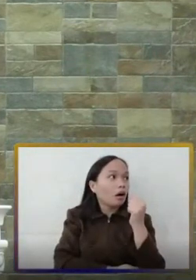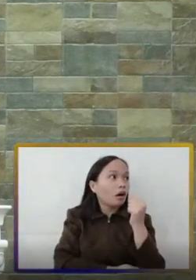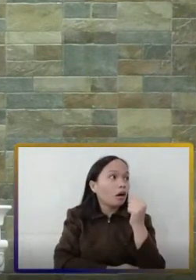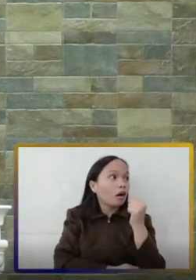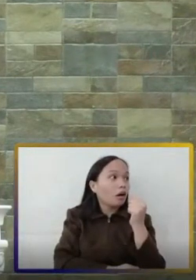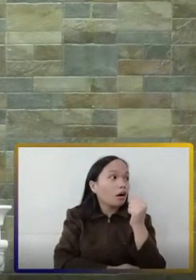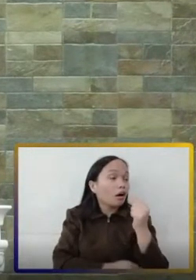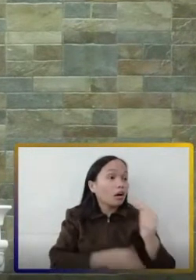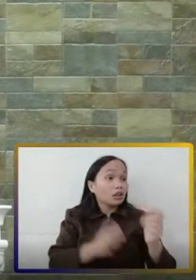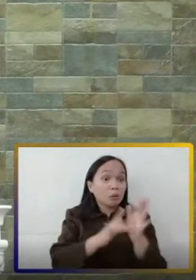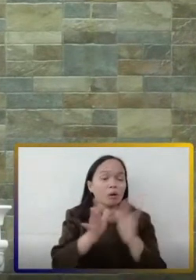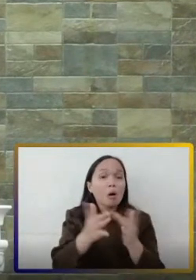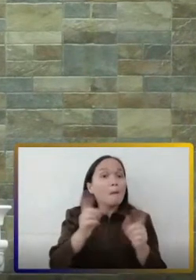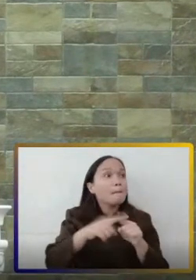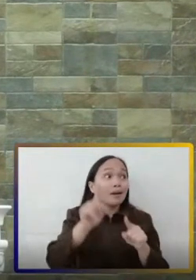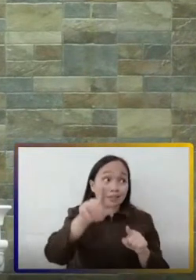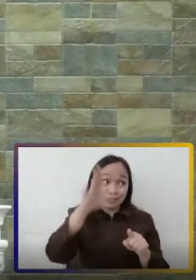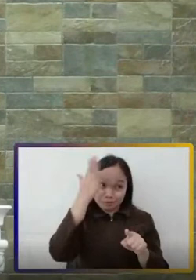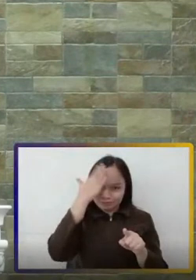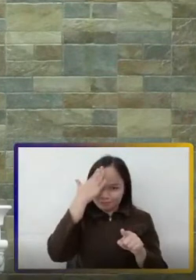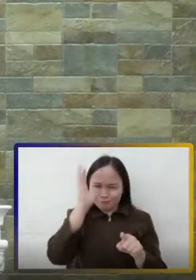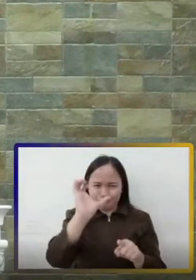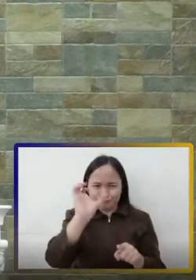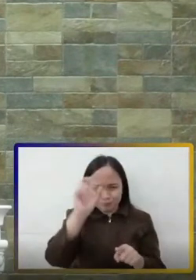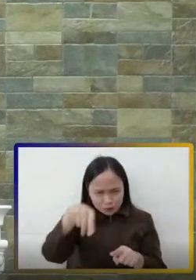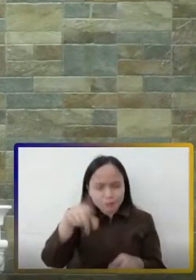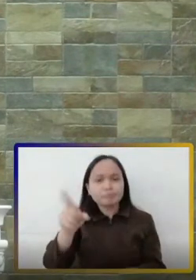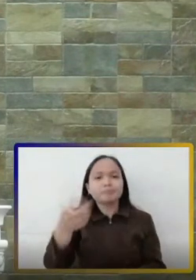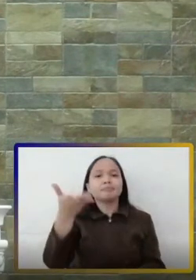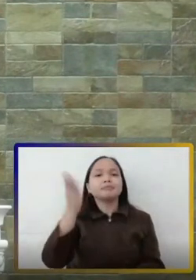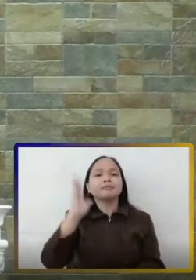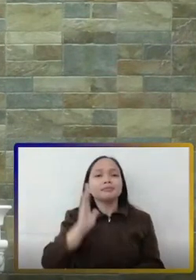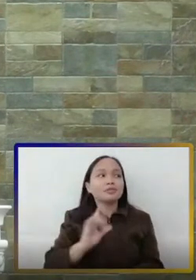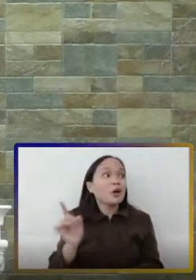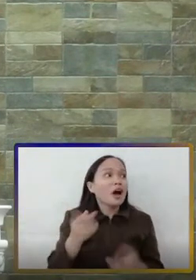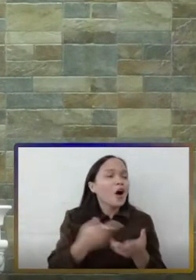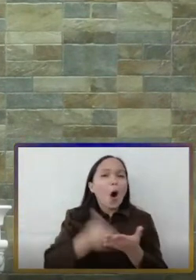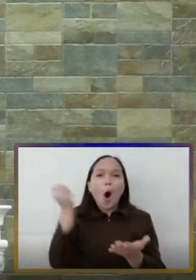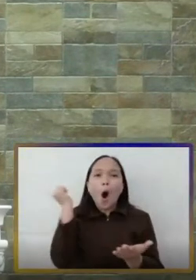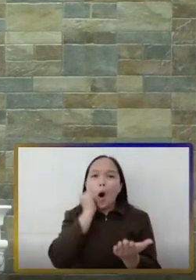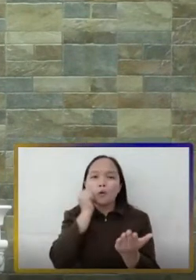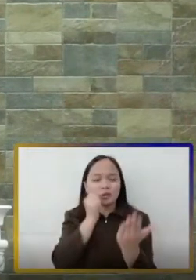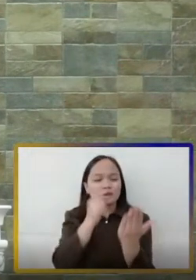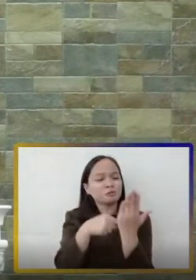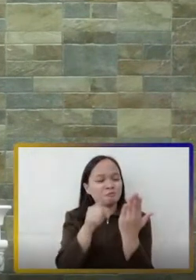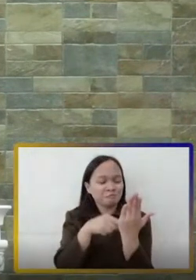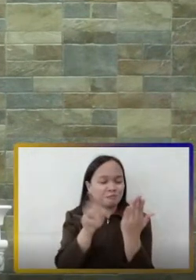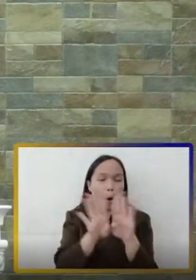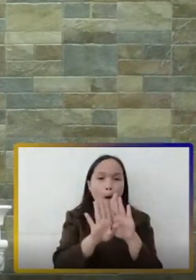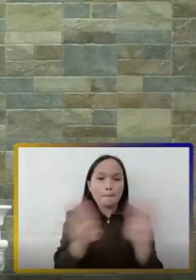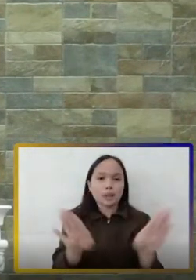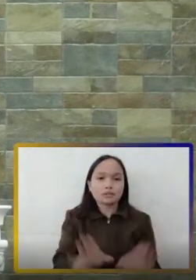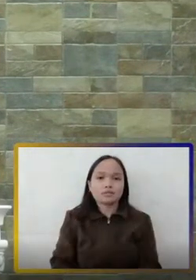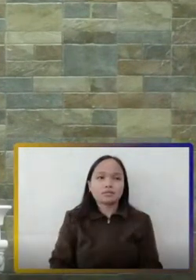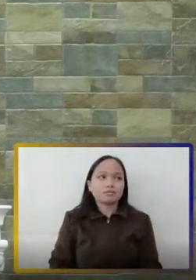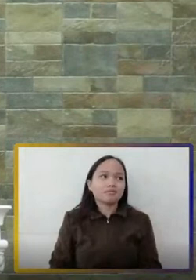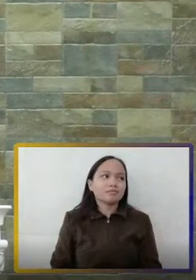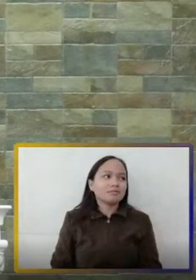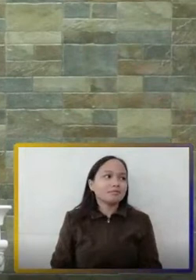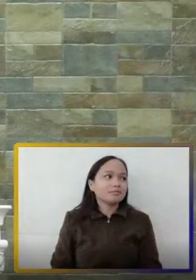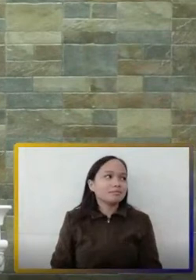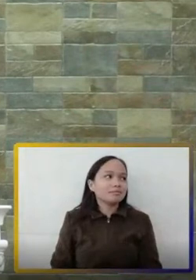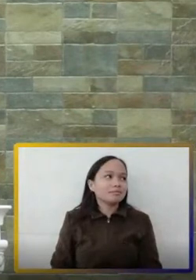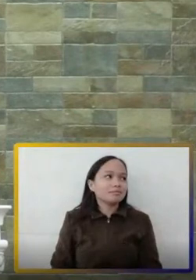ninyo. Pero ang cellphone ninyo, laging open.